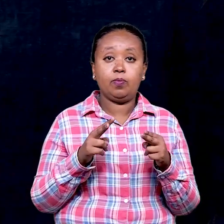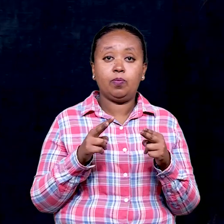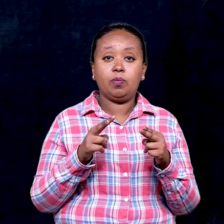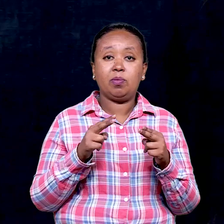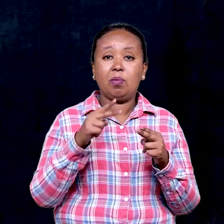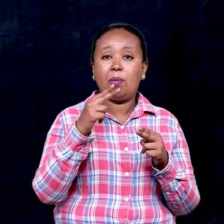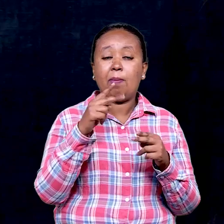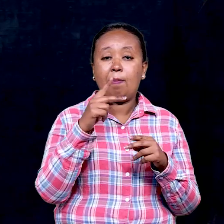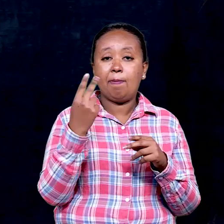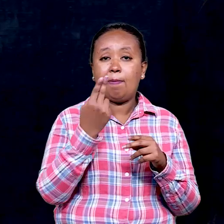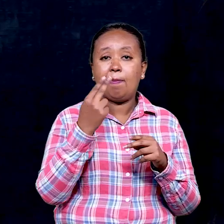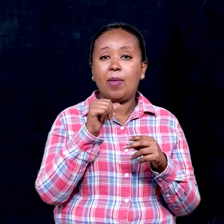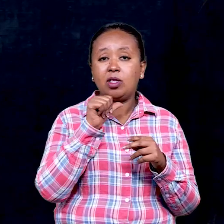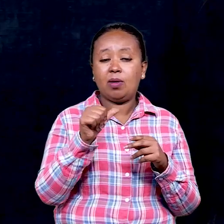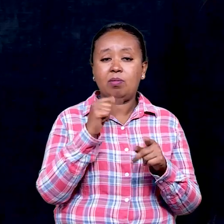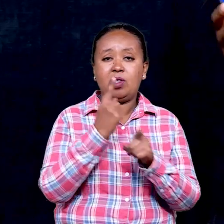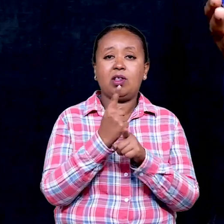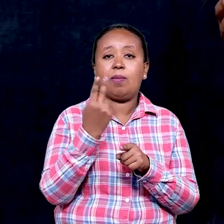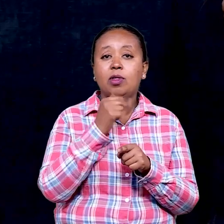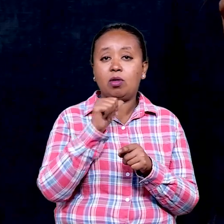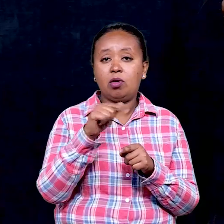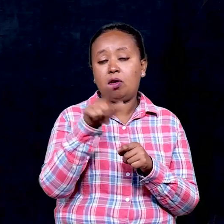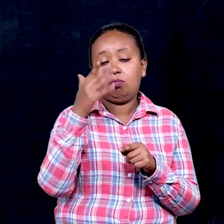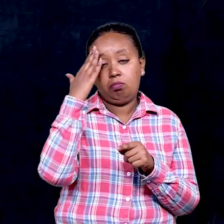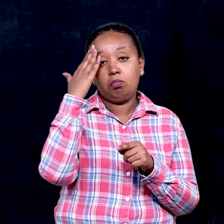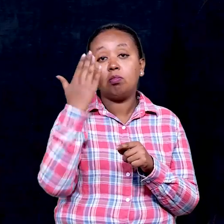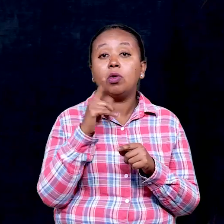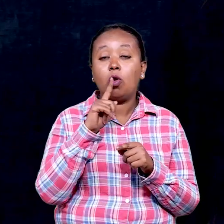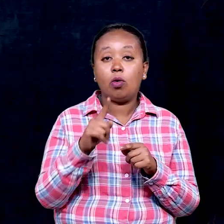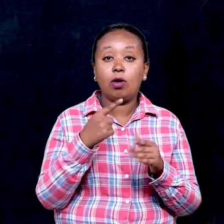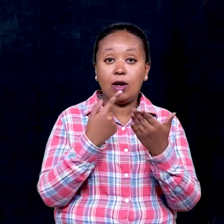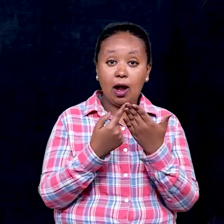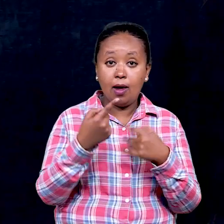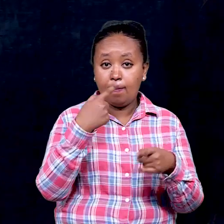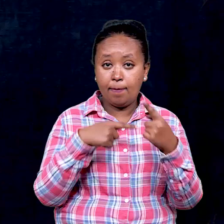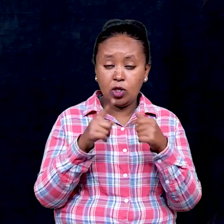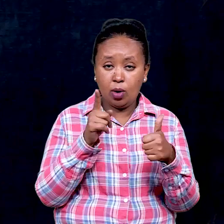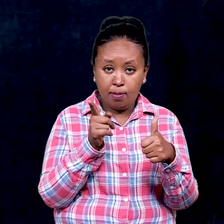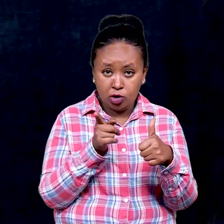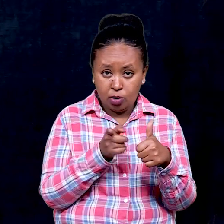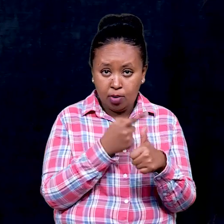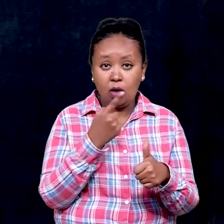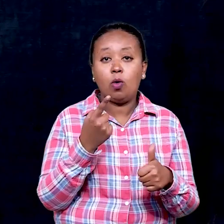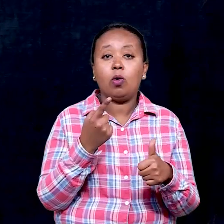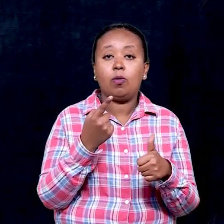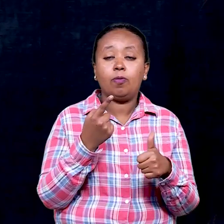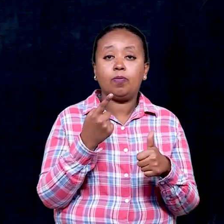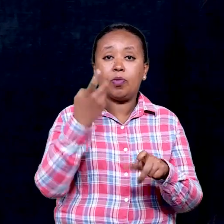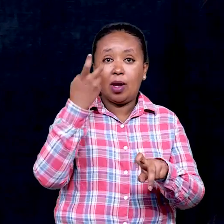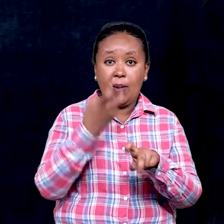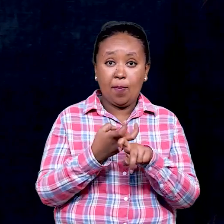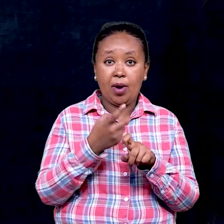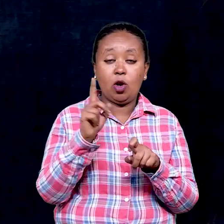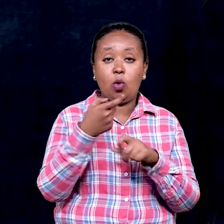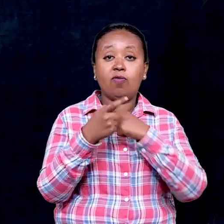ባልባሌ የሚጠቀም የምታውቁት ነው። ያ የመጣው የመጀመሪያው ከባድ ጋሬጣ